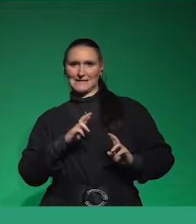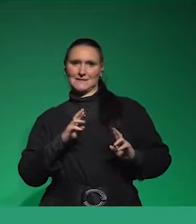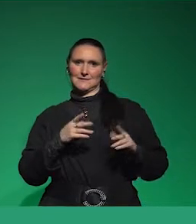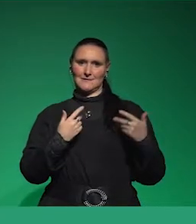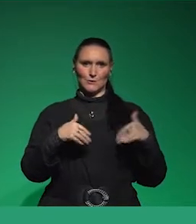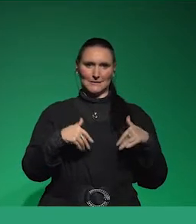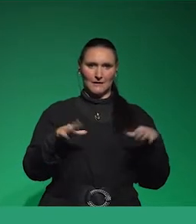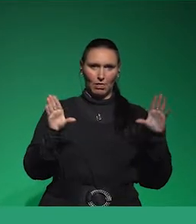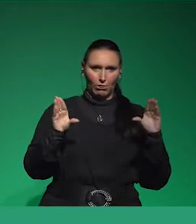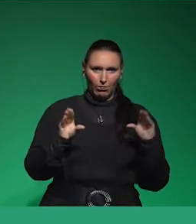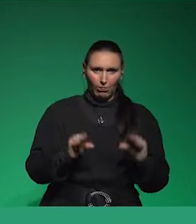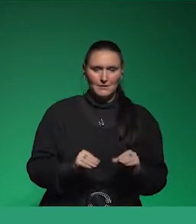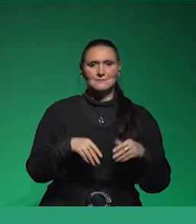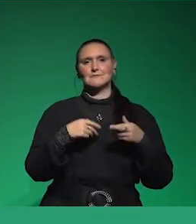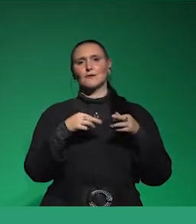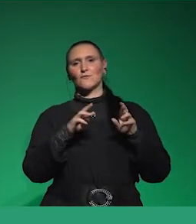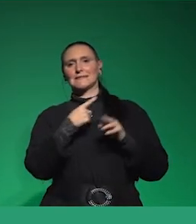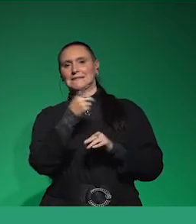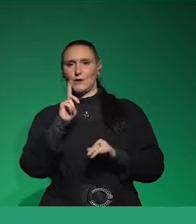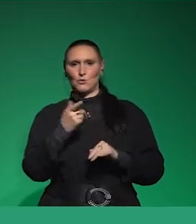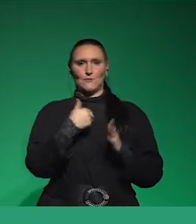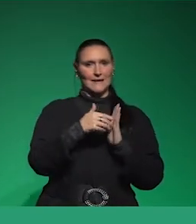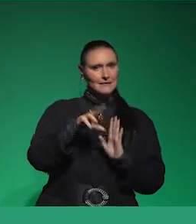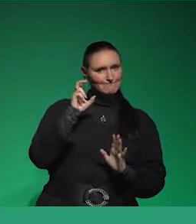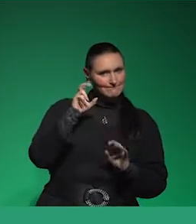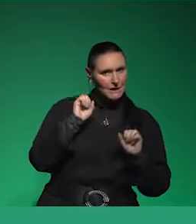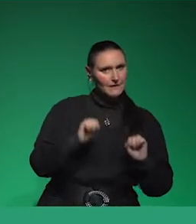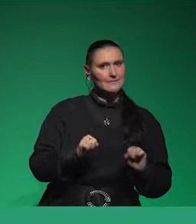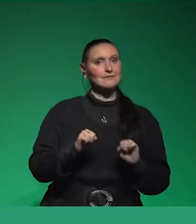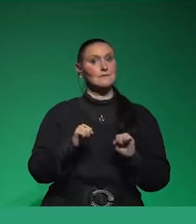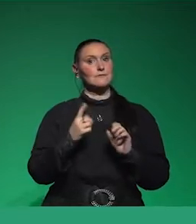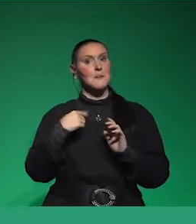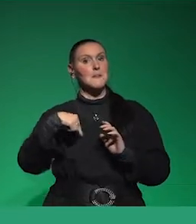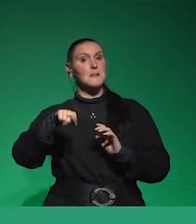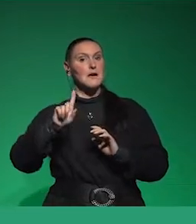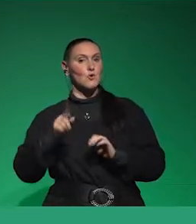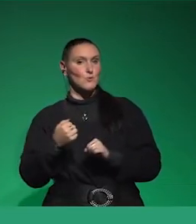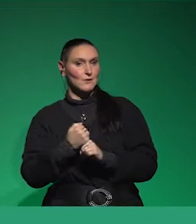Ihre Möglichkeit, noch zuzuhören vor der Kaffeepause.